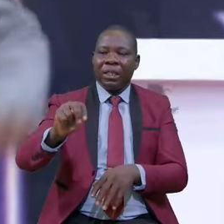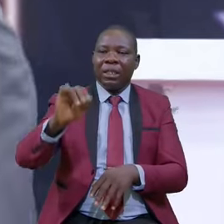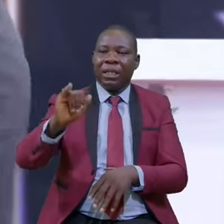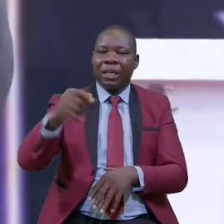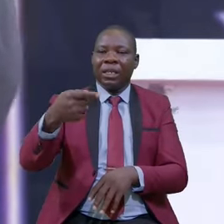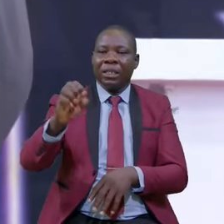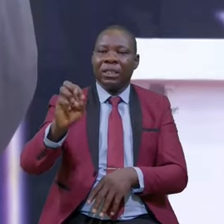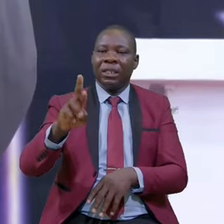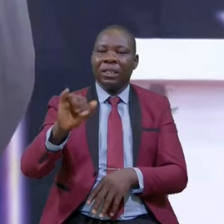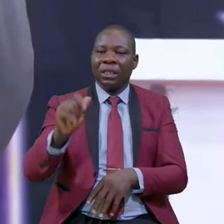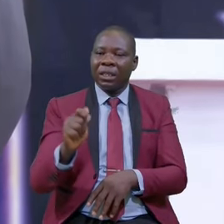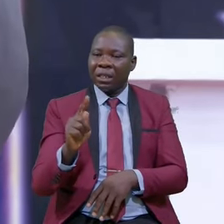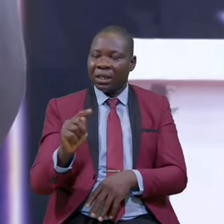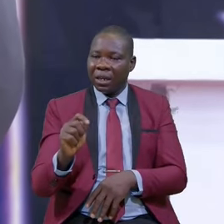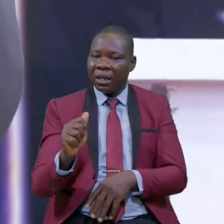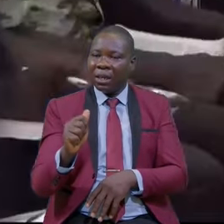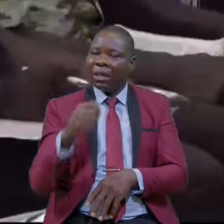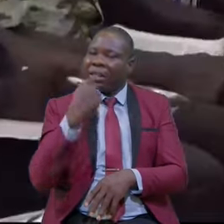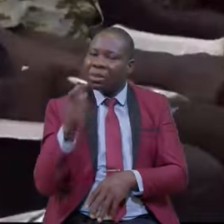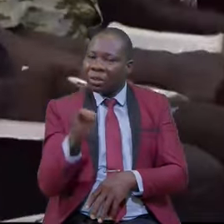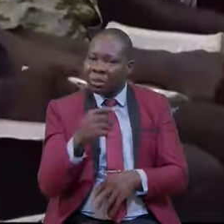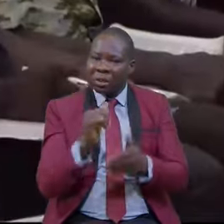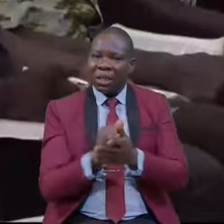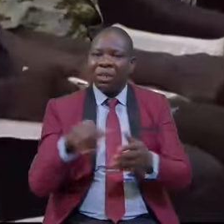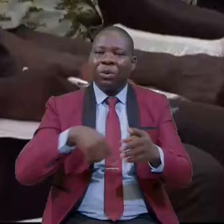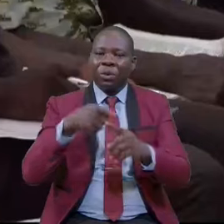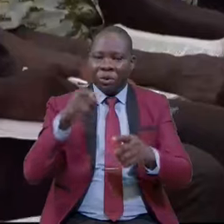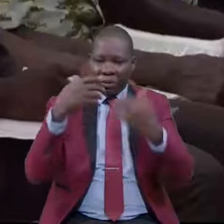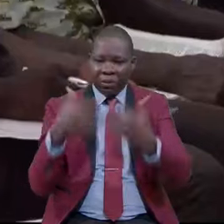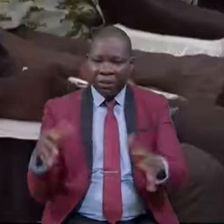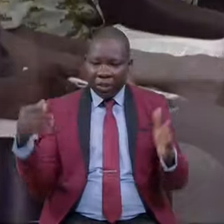pour l'éducation en mathématiques? J'ai dit, c'est pas possible, monsieur.